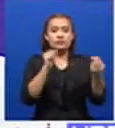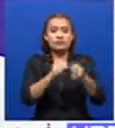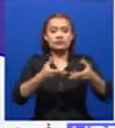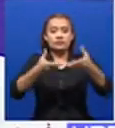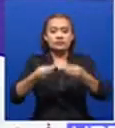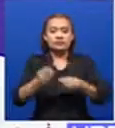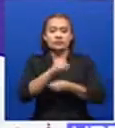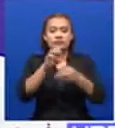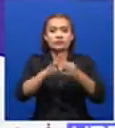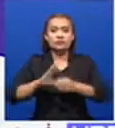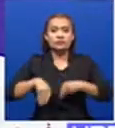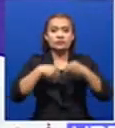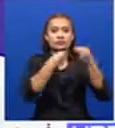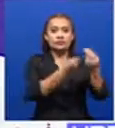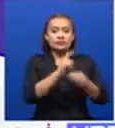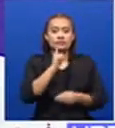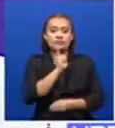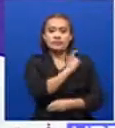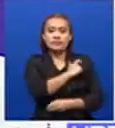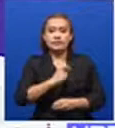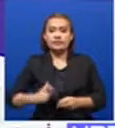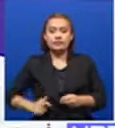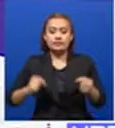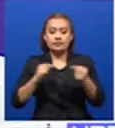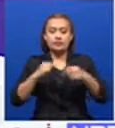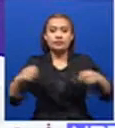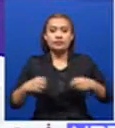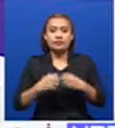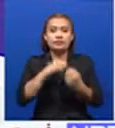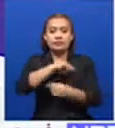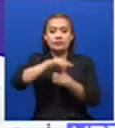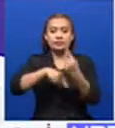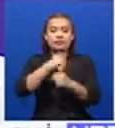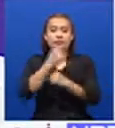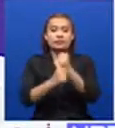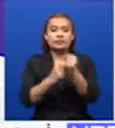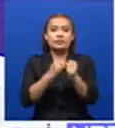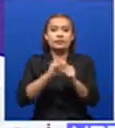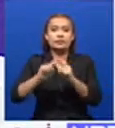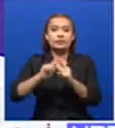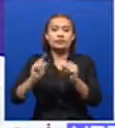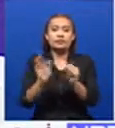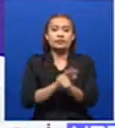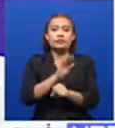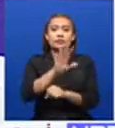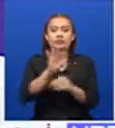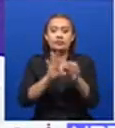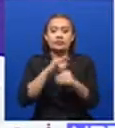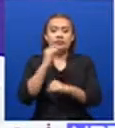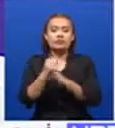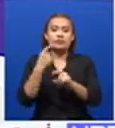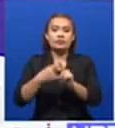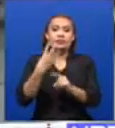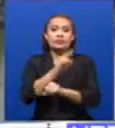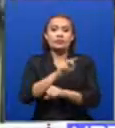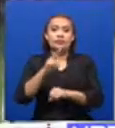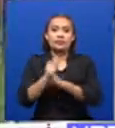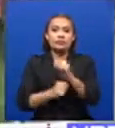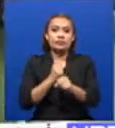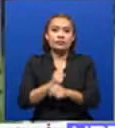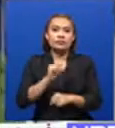ราชสุดาฯสยามบรมราชกุมารีในโอกาสฉลองพระชนมายุ 5รอบ 2เมษายน 2558ค่ะ